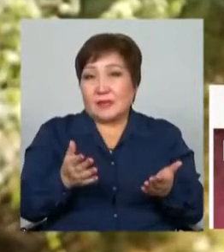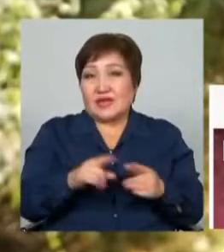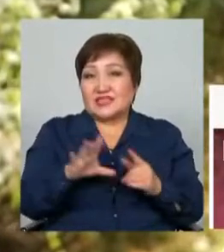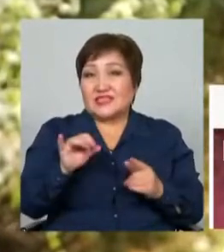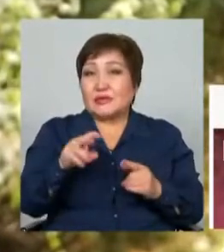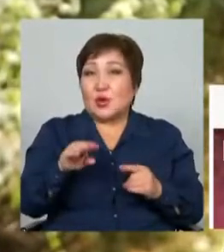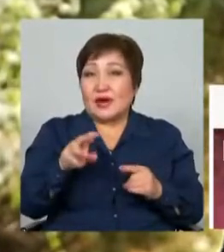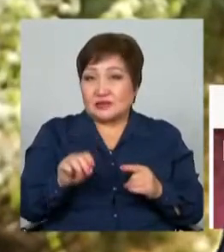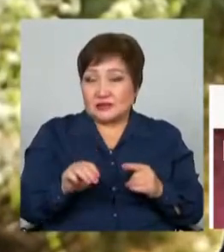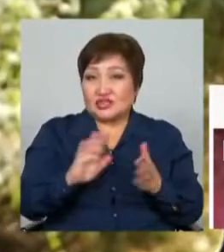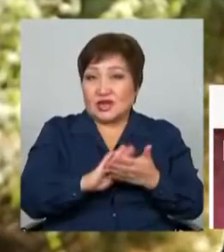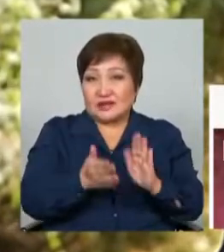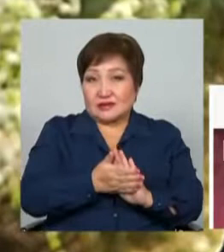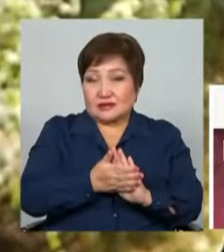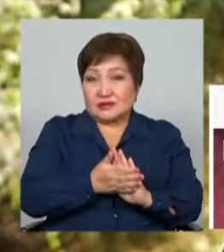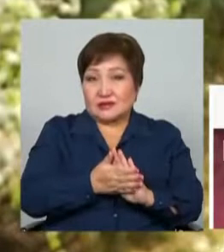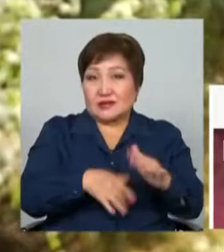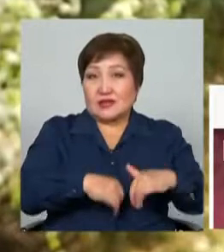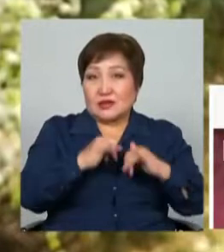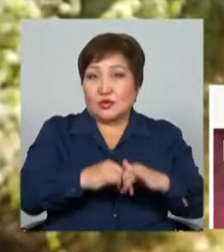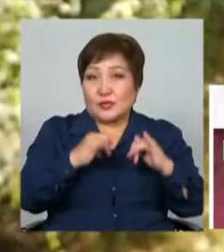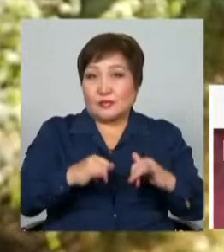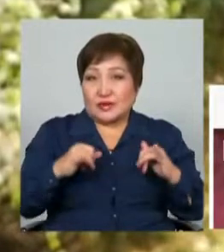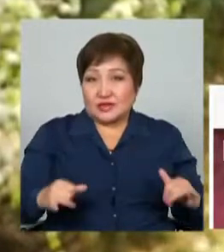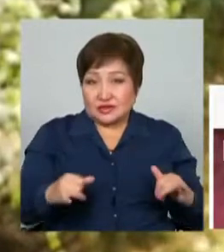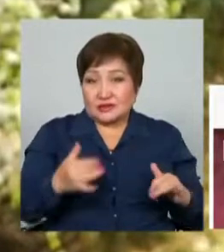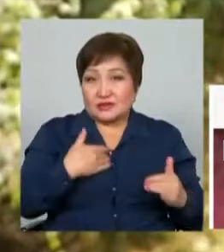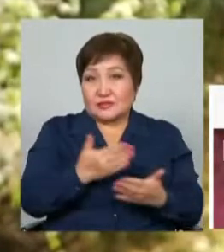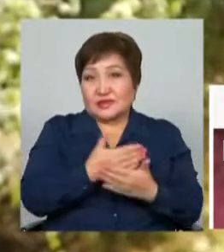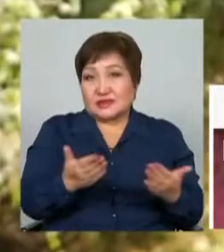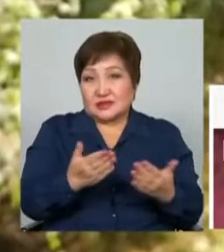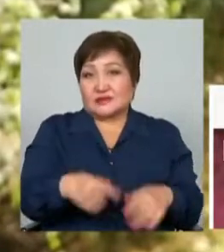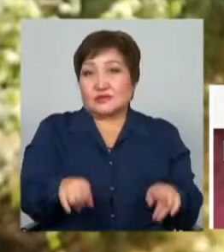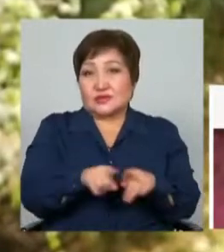жағдайлары көбейіп бара жатыр. Біздің ақырғы